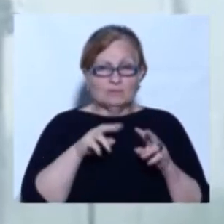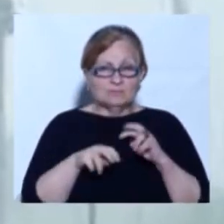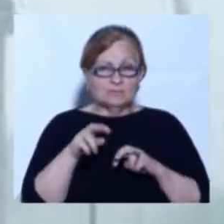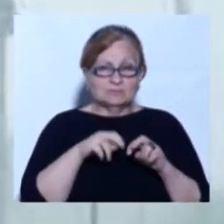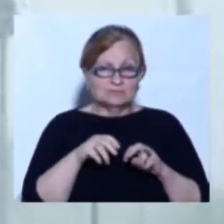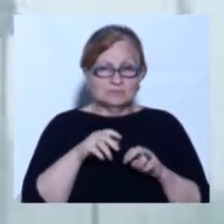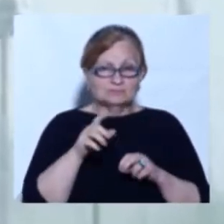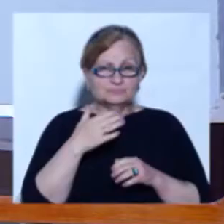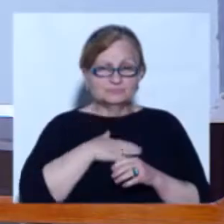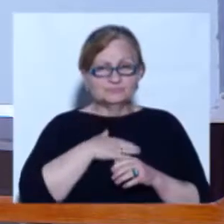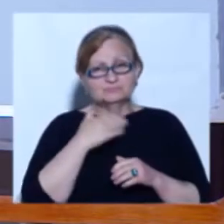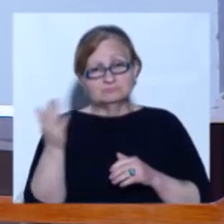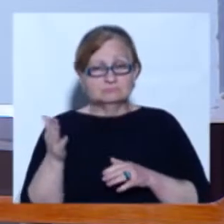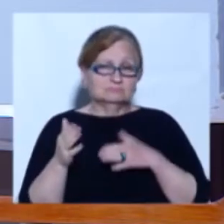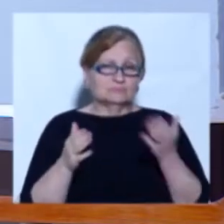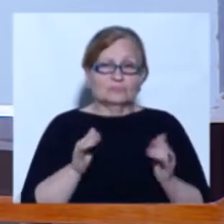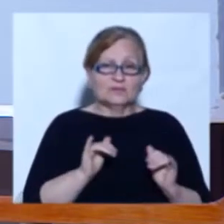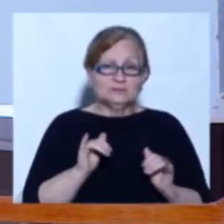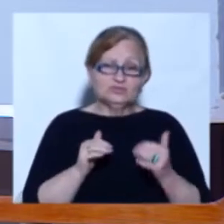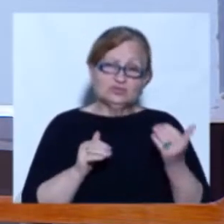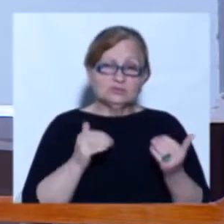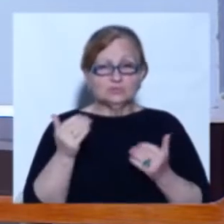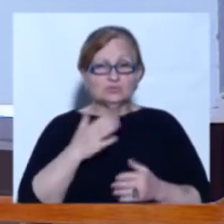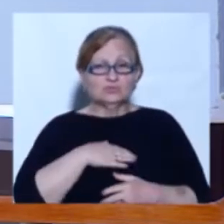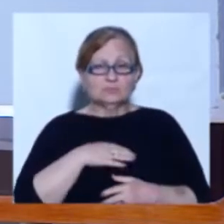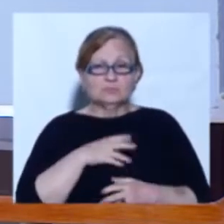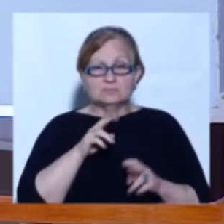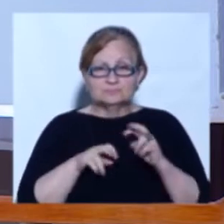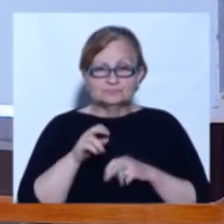ჩემს ბარათზეა თუ შენს ბარათზეა სიტყვა ქარიშხალი? აბა